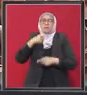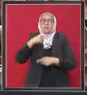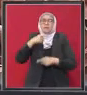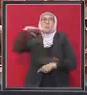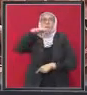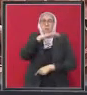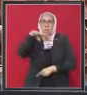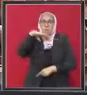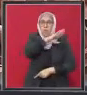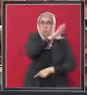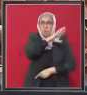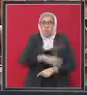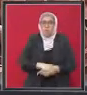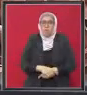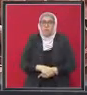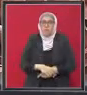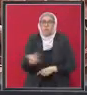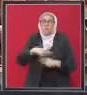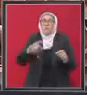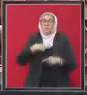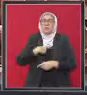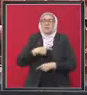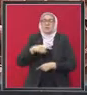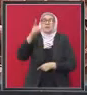Cuma boleh mencela.